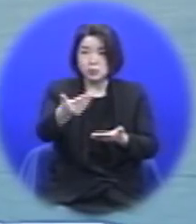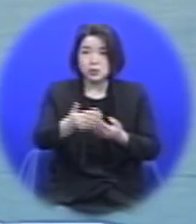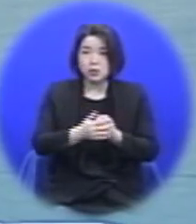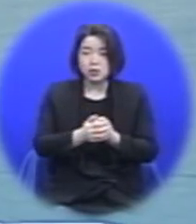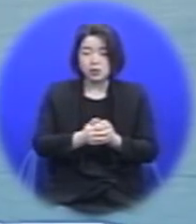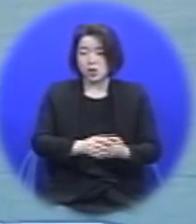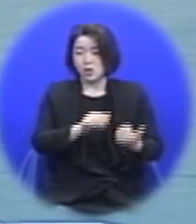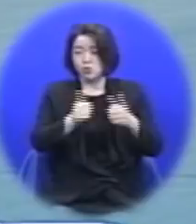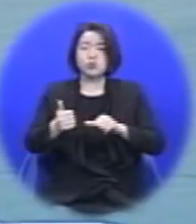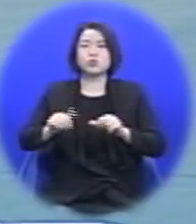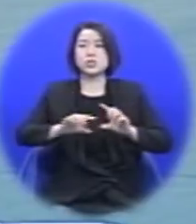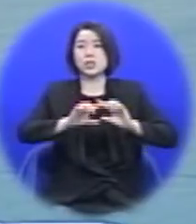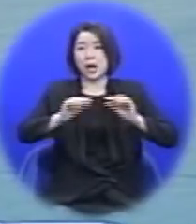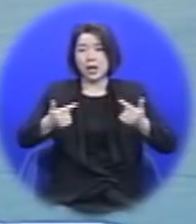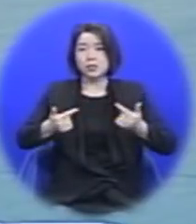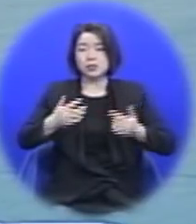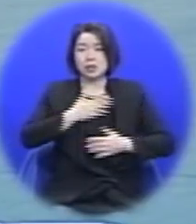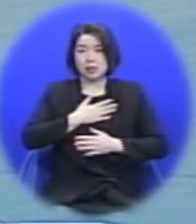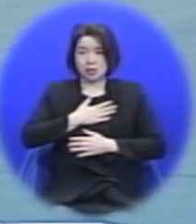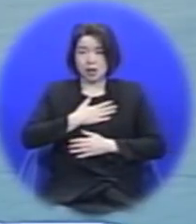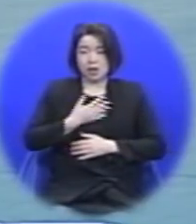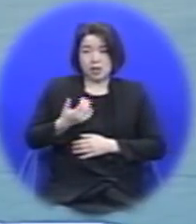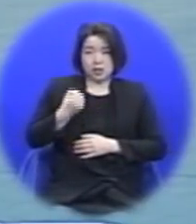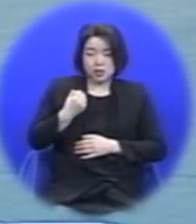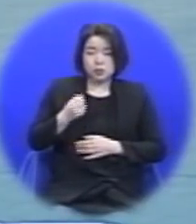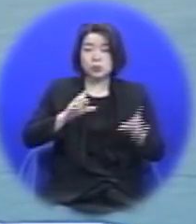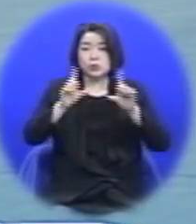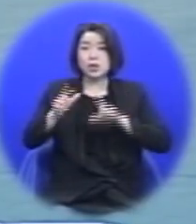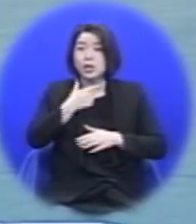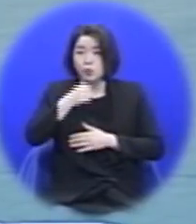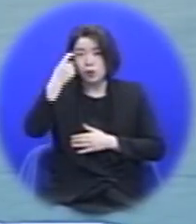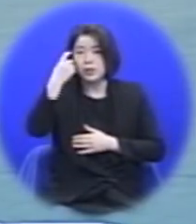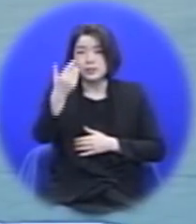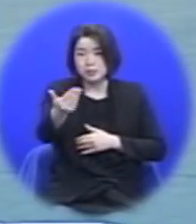죽지 않은 자아로 그렇게 살기를 원하십니까?